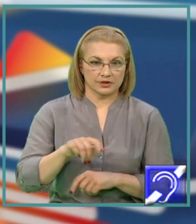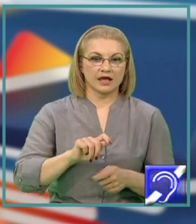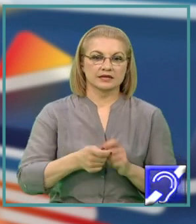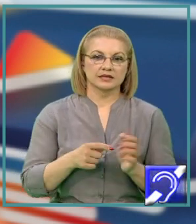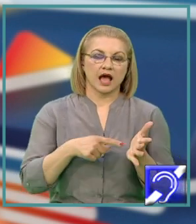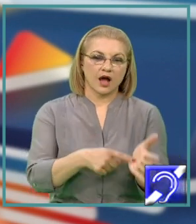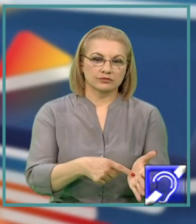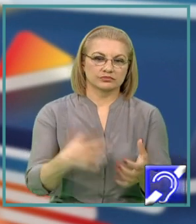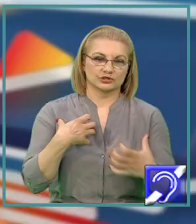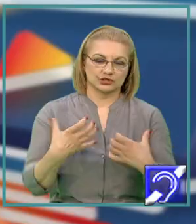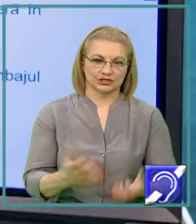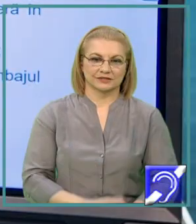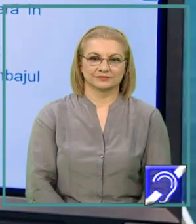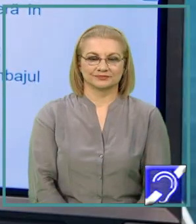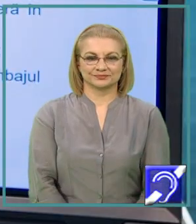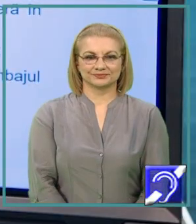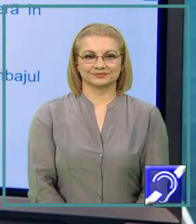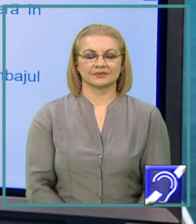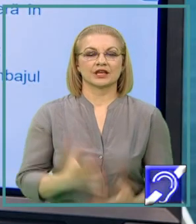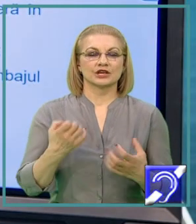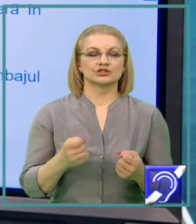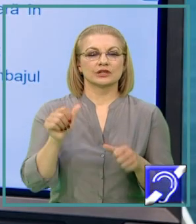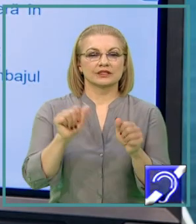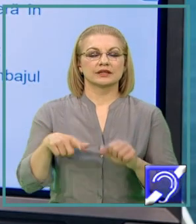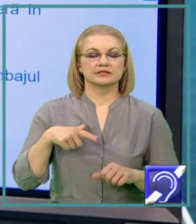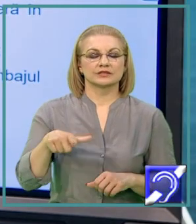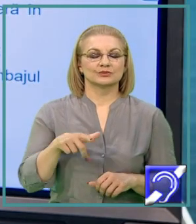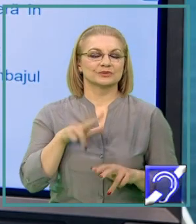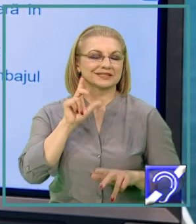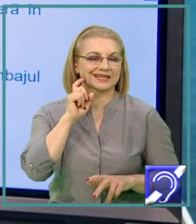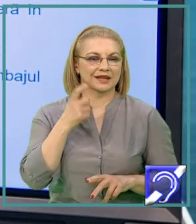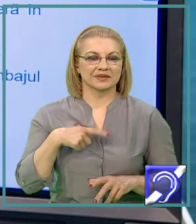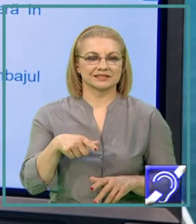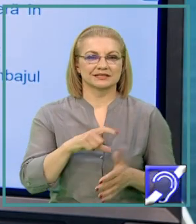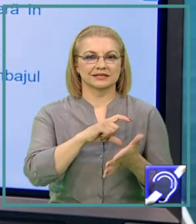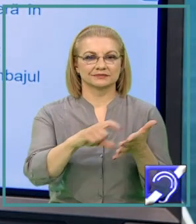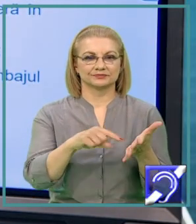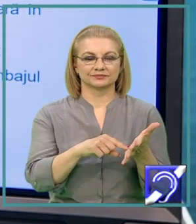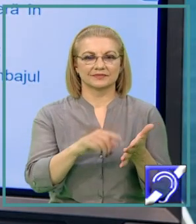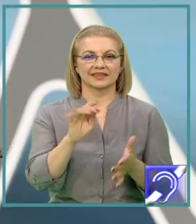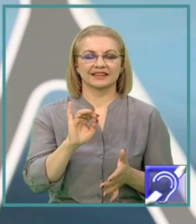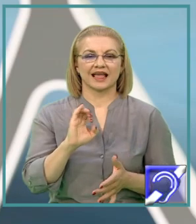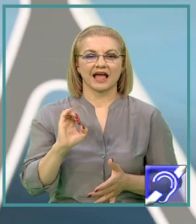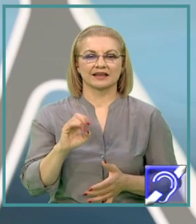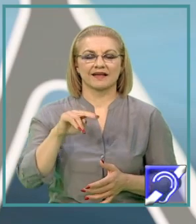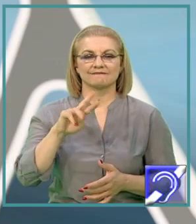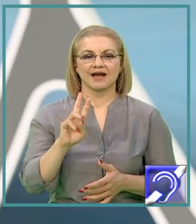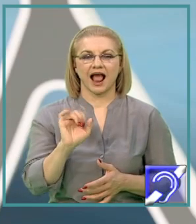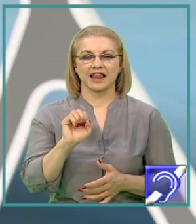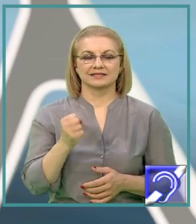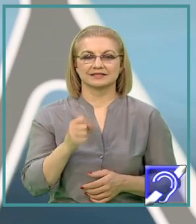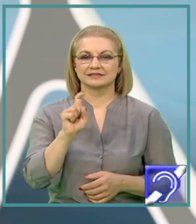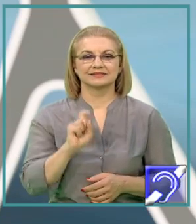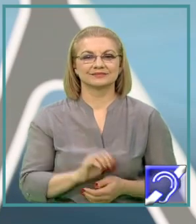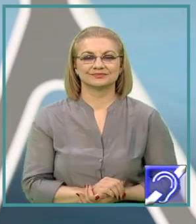în indicațiile scenice. Ce trăsături dramatice observăm în fragmentul Titanic Vals? Foarte